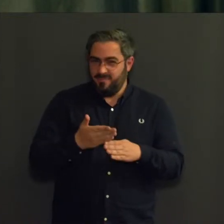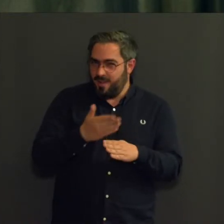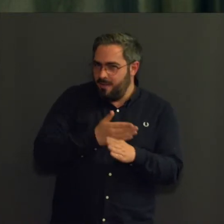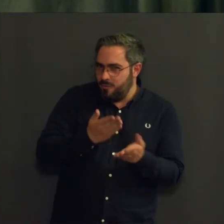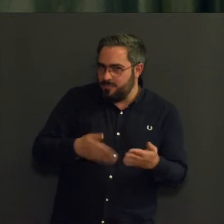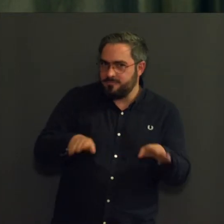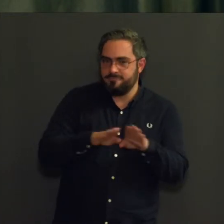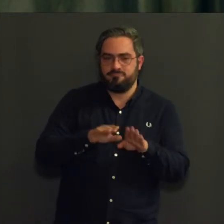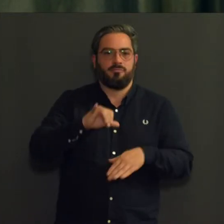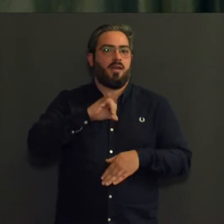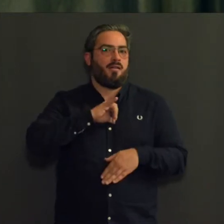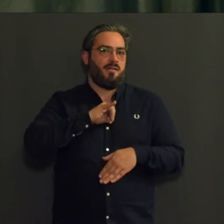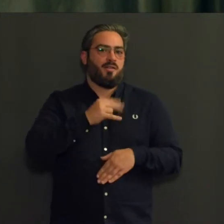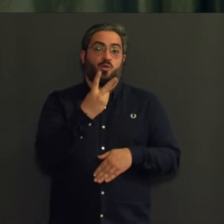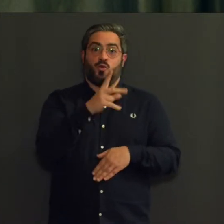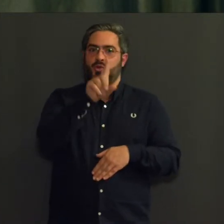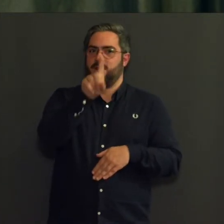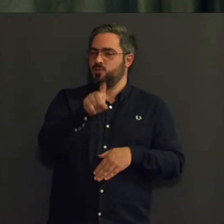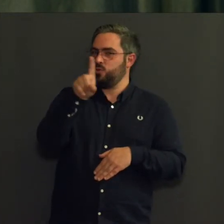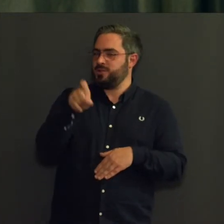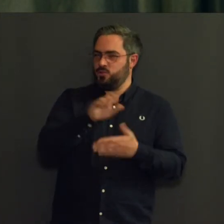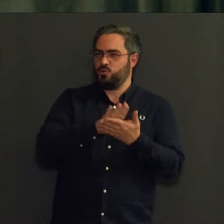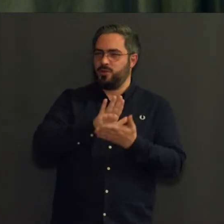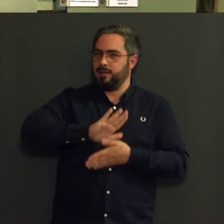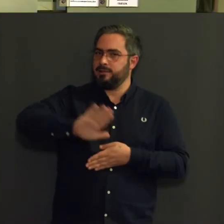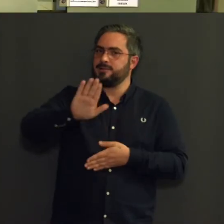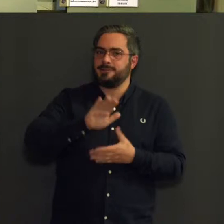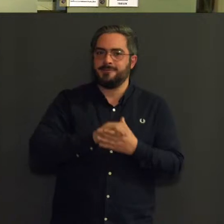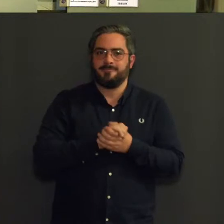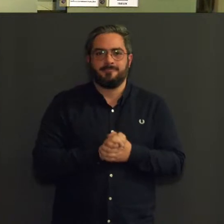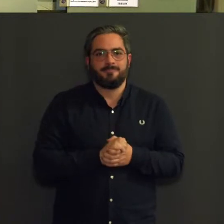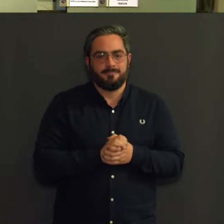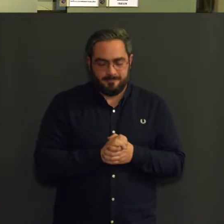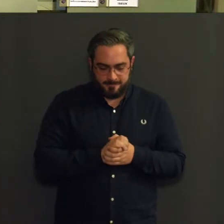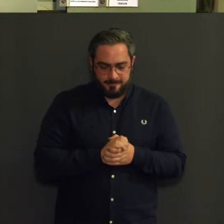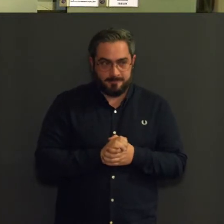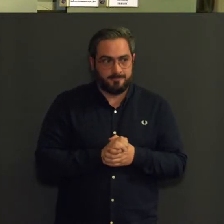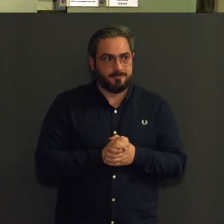quitter, nous avons quand même encore 2 questions posées par la presse.